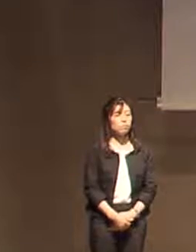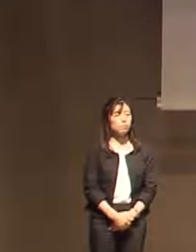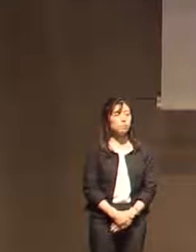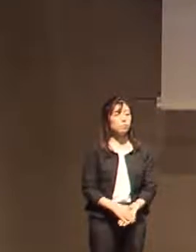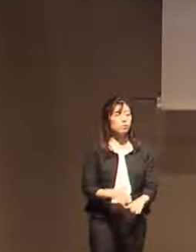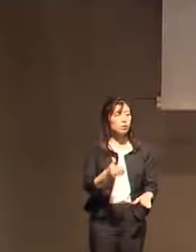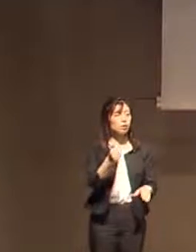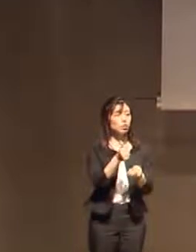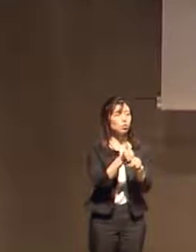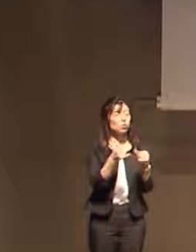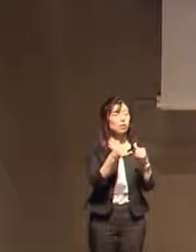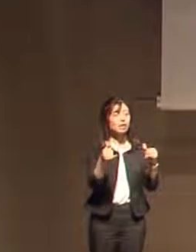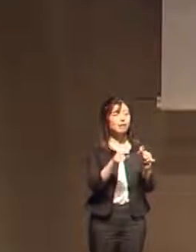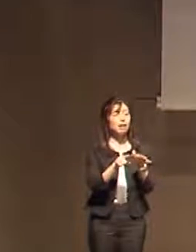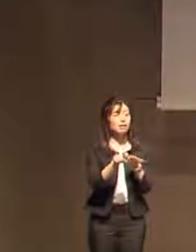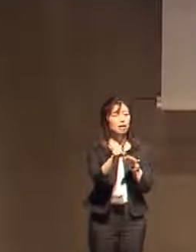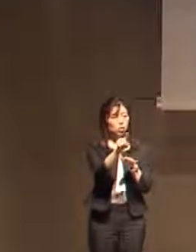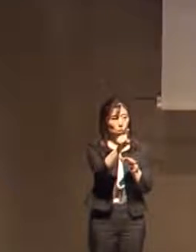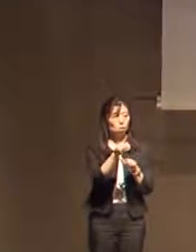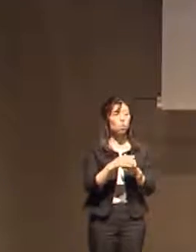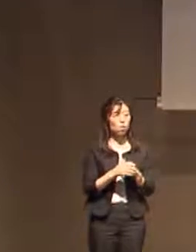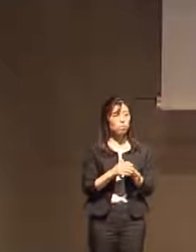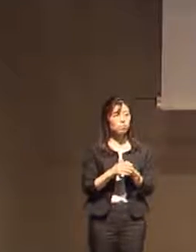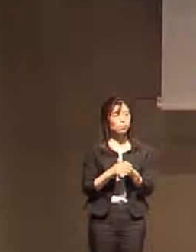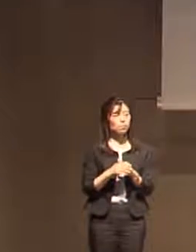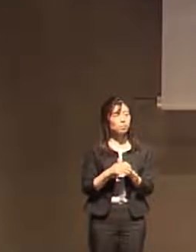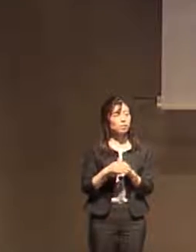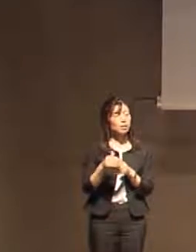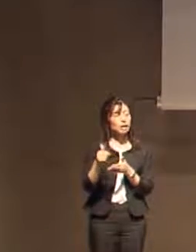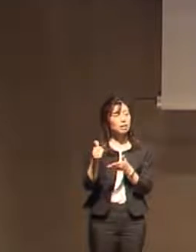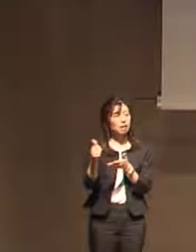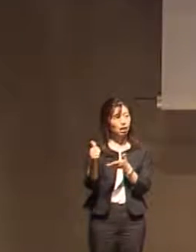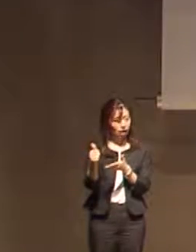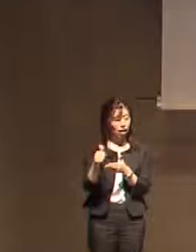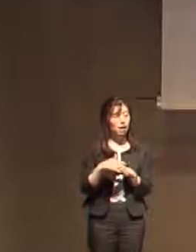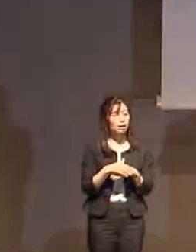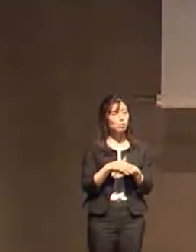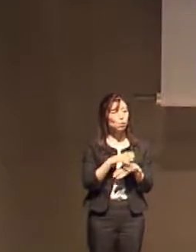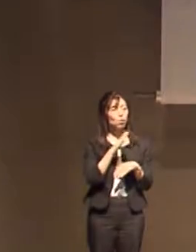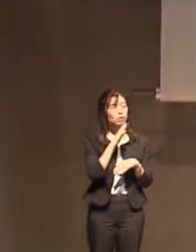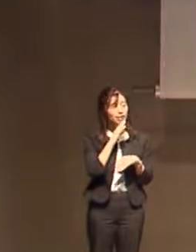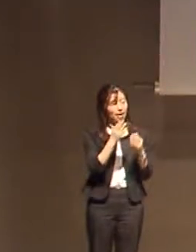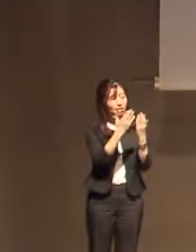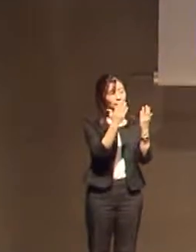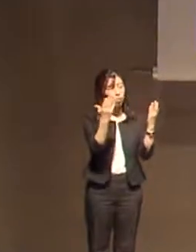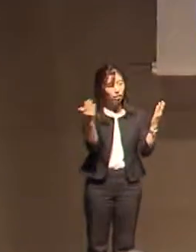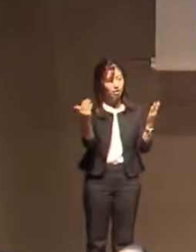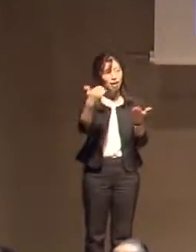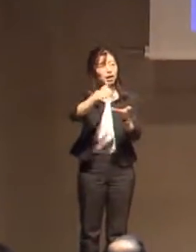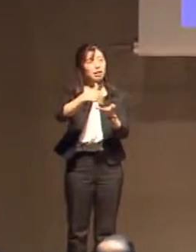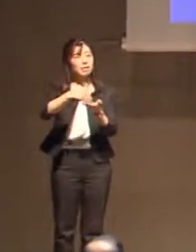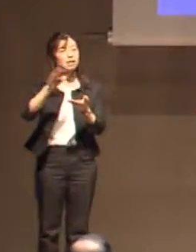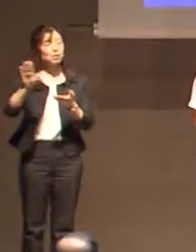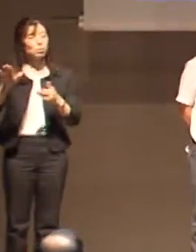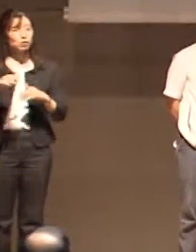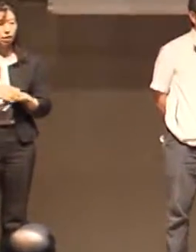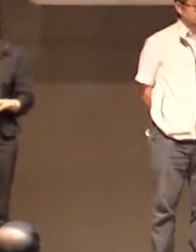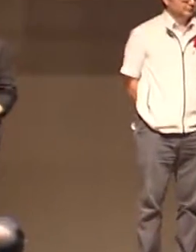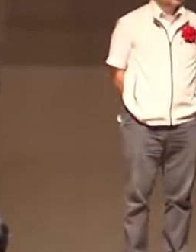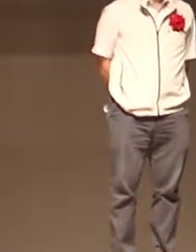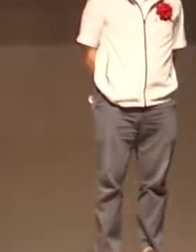主催者の代表の方から大変盛況だったというお話がありました。なんと